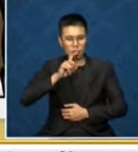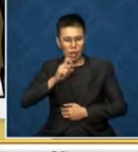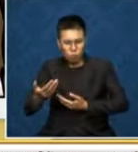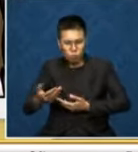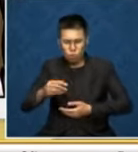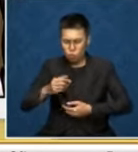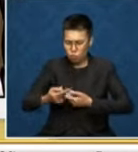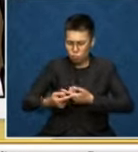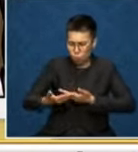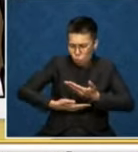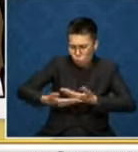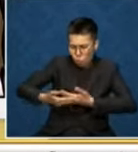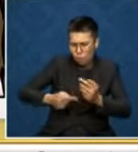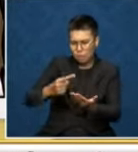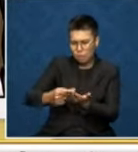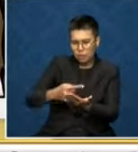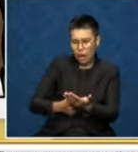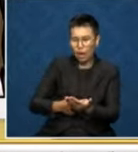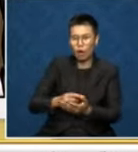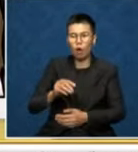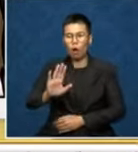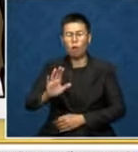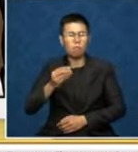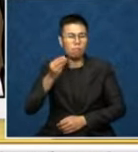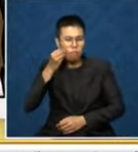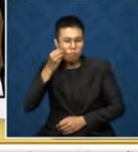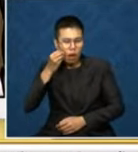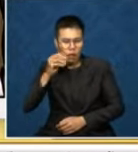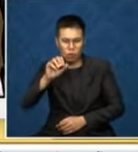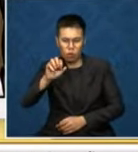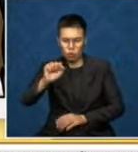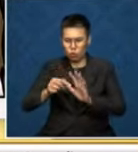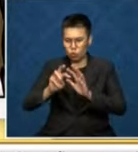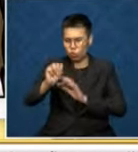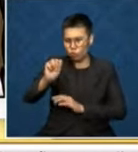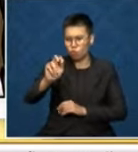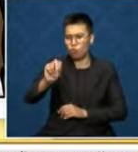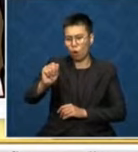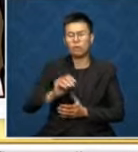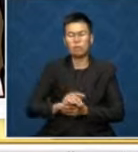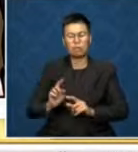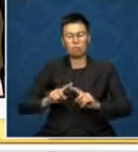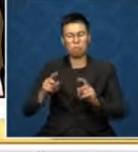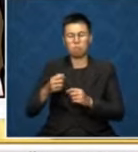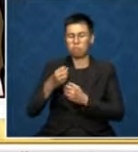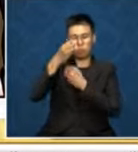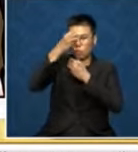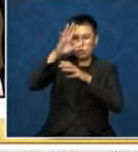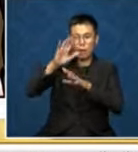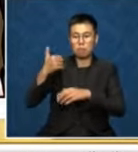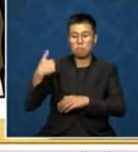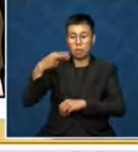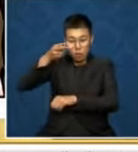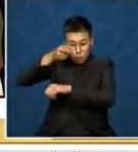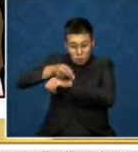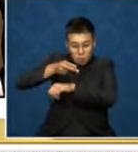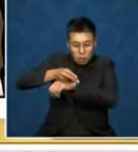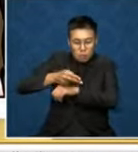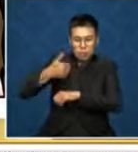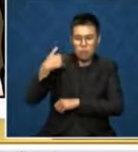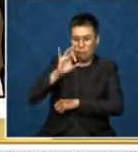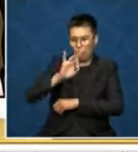ดิฉันแล้วแต่ไม่ได้รับความสนใจเท่าที่ควรค่ะกล้องวงจรปิดมี800กว่าตัวแต่สามารถใช้ได้เพียง300ตัวเ